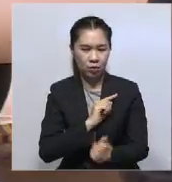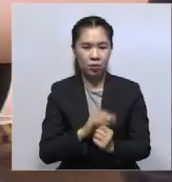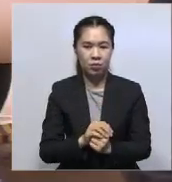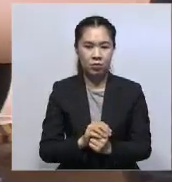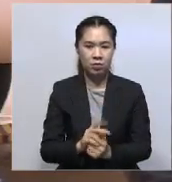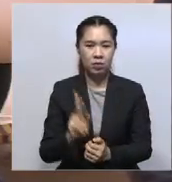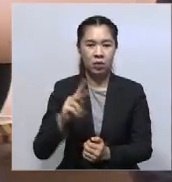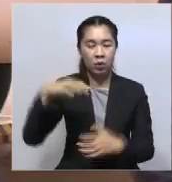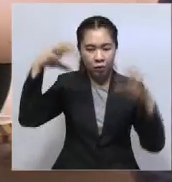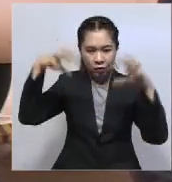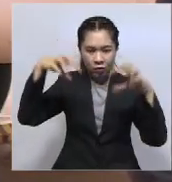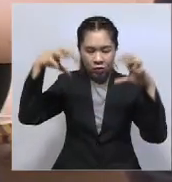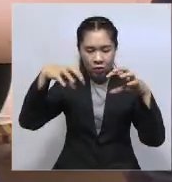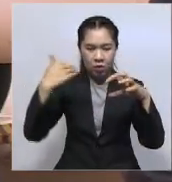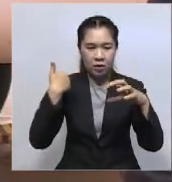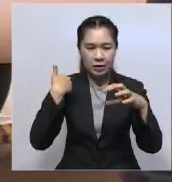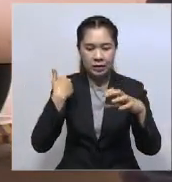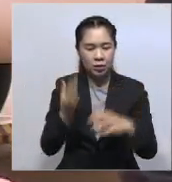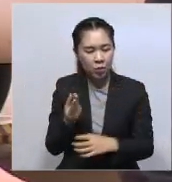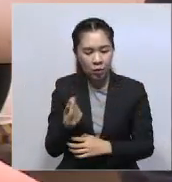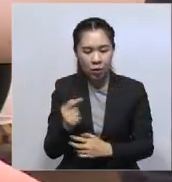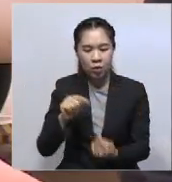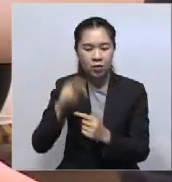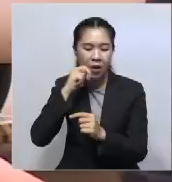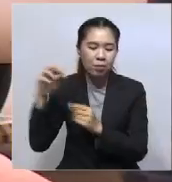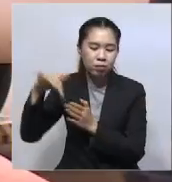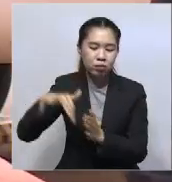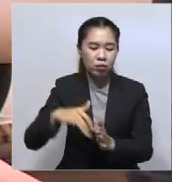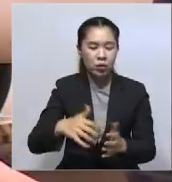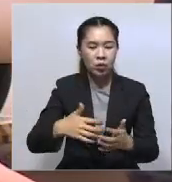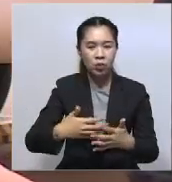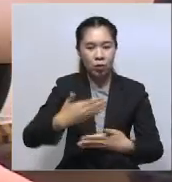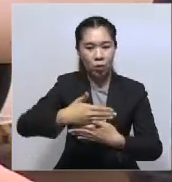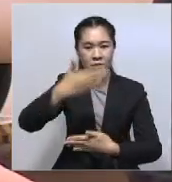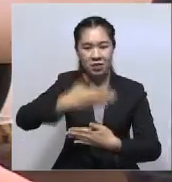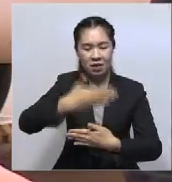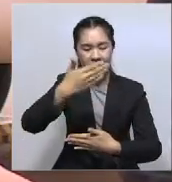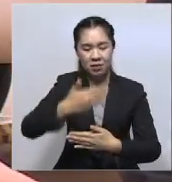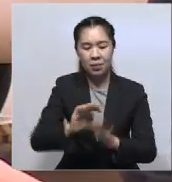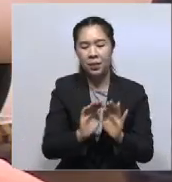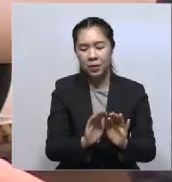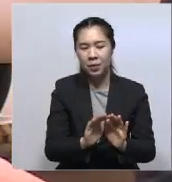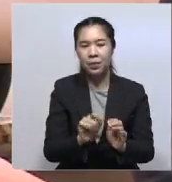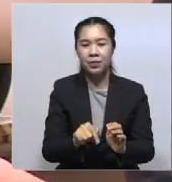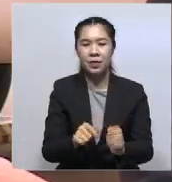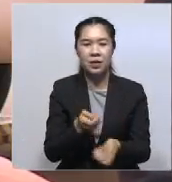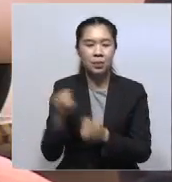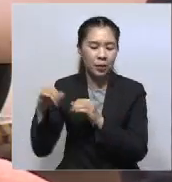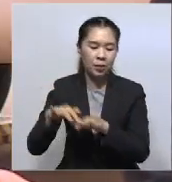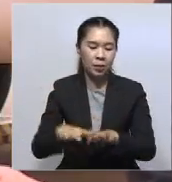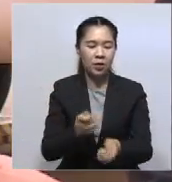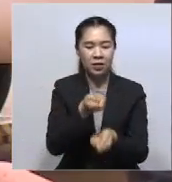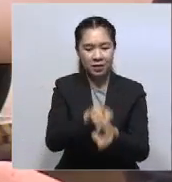กรมฝนหลวงซึ่งจะต้องเร่งเติมน้ำลงในเขื่อนเพราะเขาจะปล่อยน้ำจากเขื่อนมาให้ทำเกษตรได้เร็ว